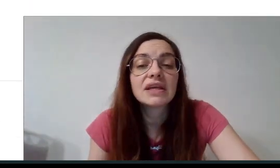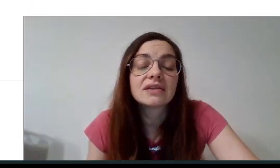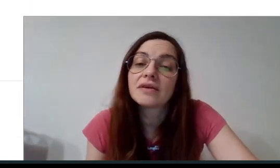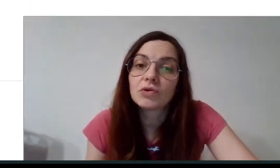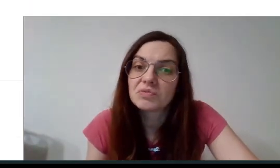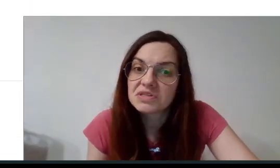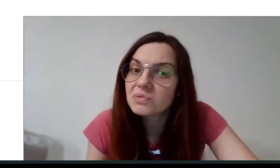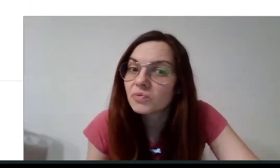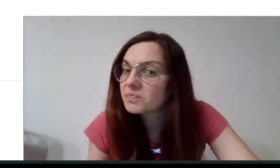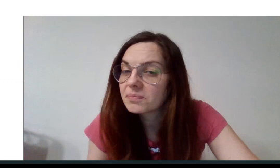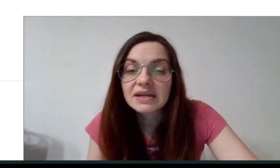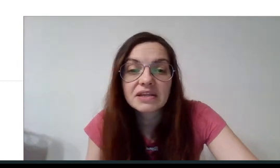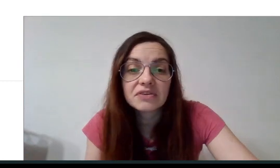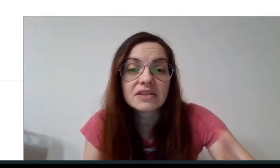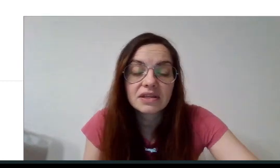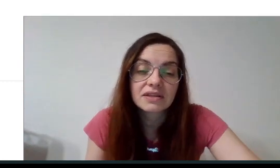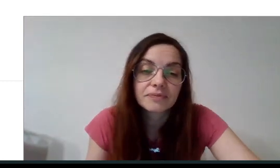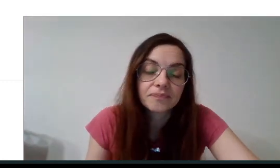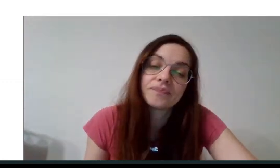volim ni zimu, ich mag den Winter nicht.